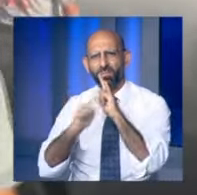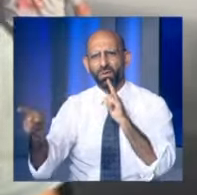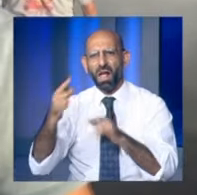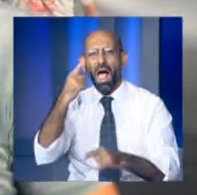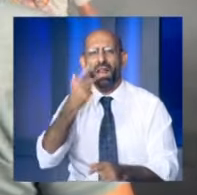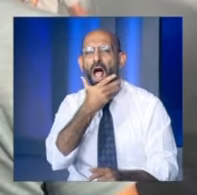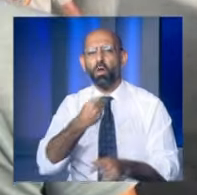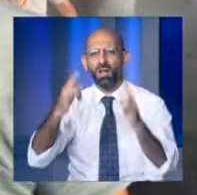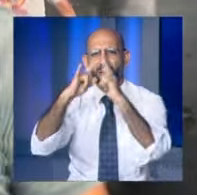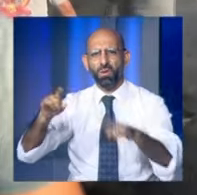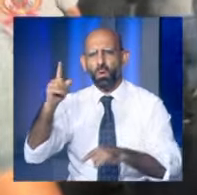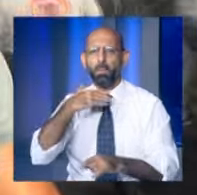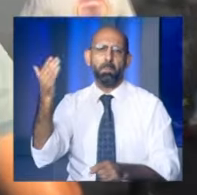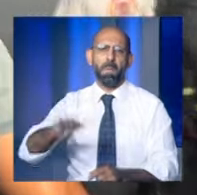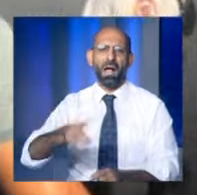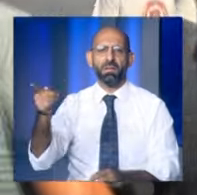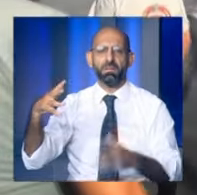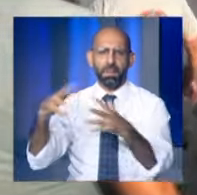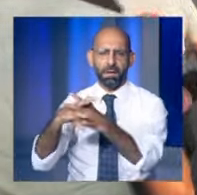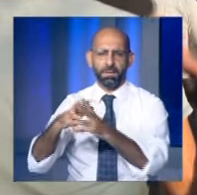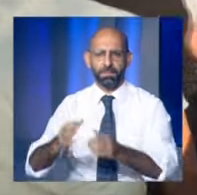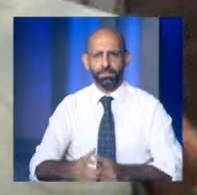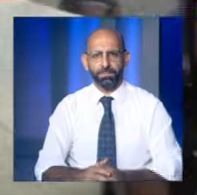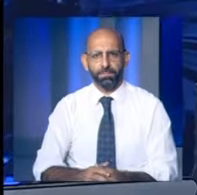شهيدها سامر الحاج في الثرى في مخيم عين الحلوة.